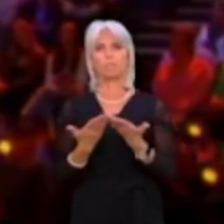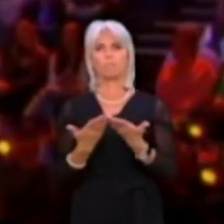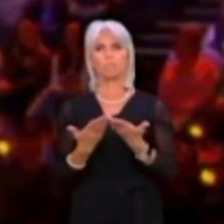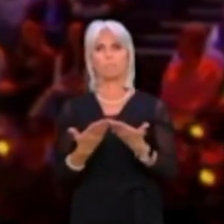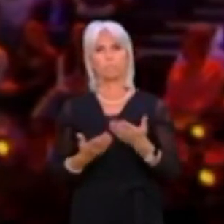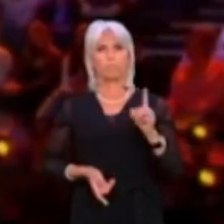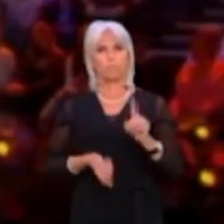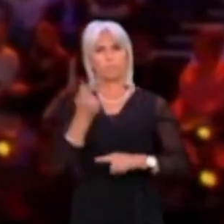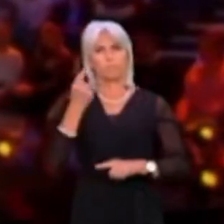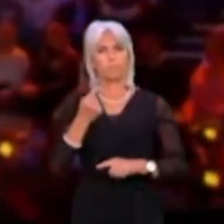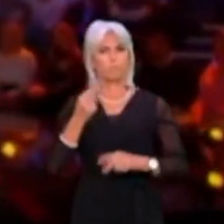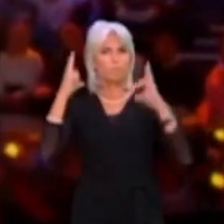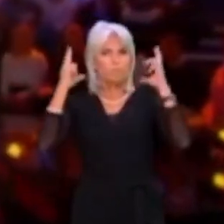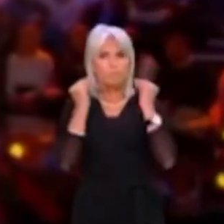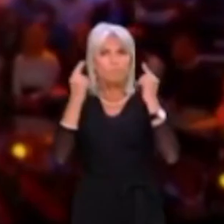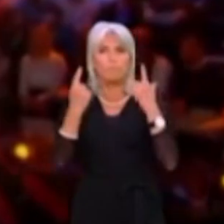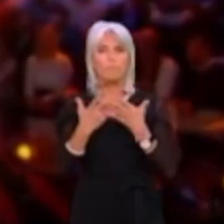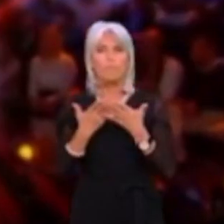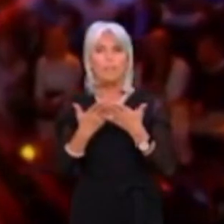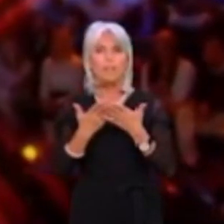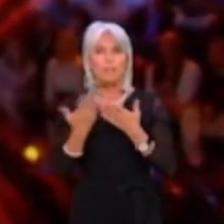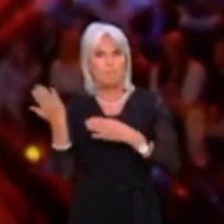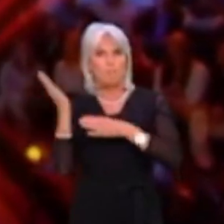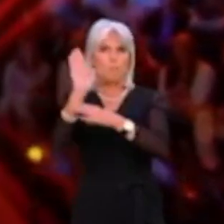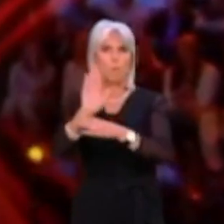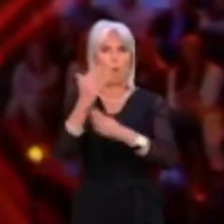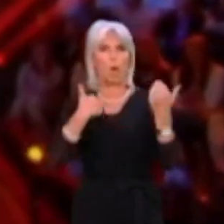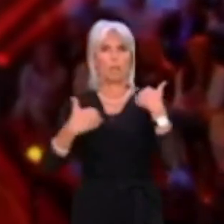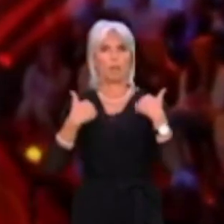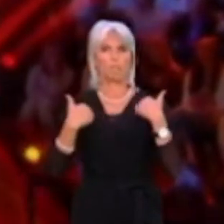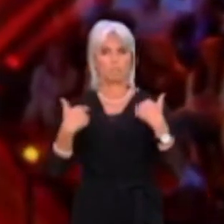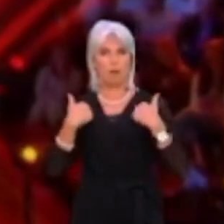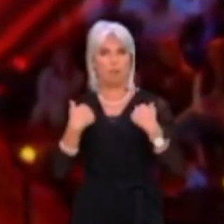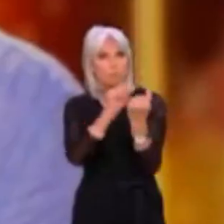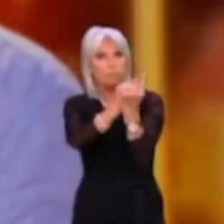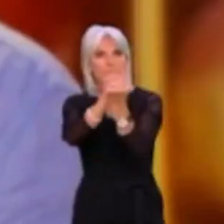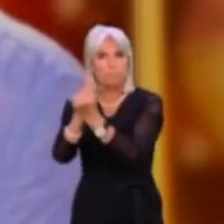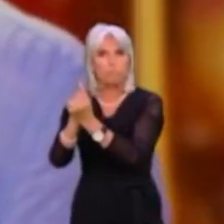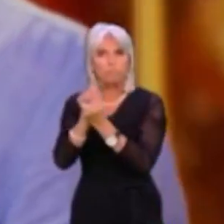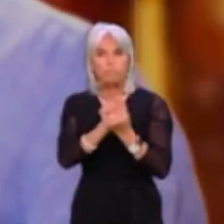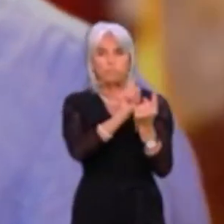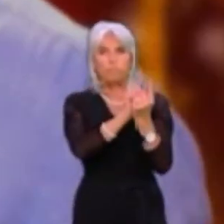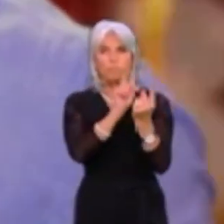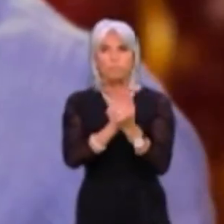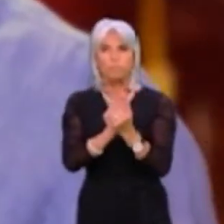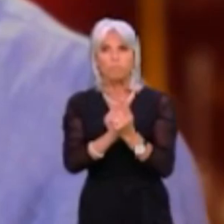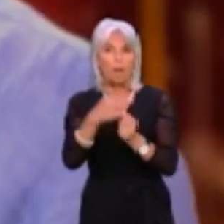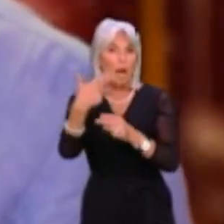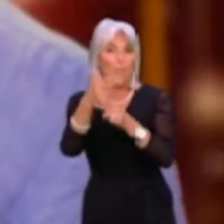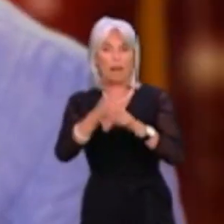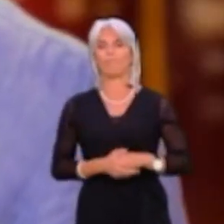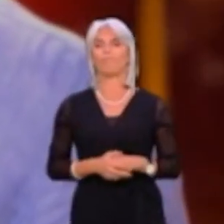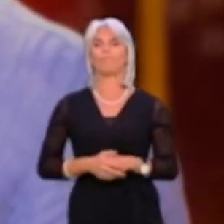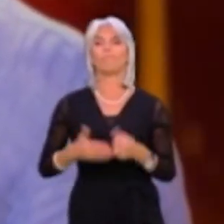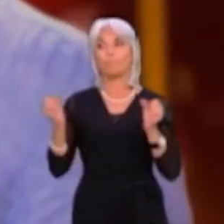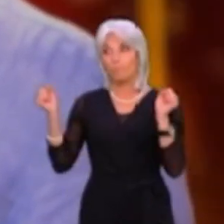profonde et de vraiment exposer mon handicap face aux gens que j'ai côtoyés pendant cette caméra, quoi. D'accord.